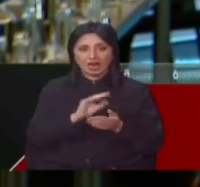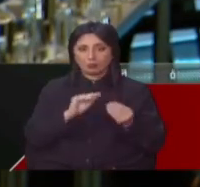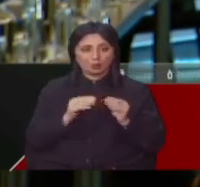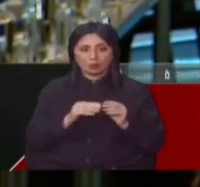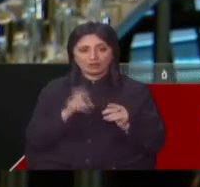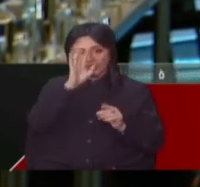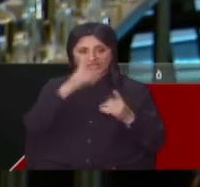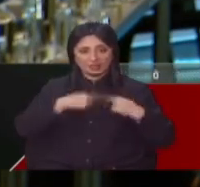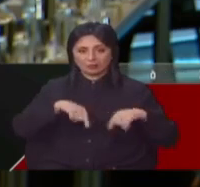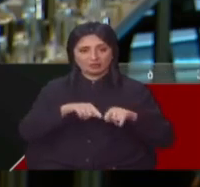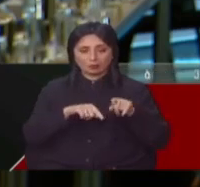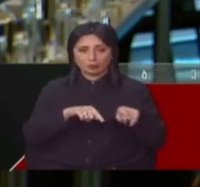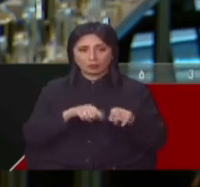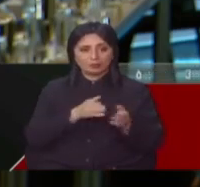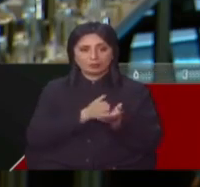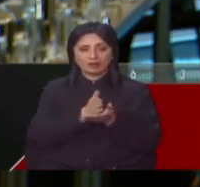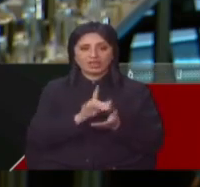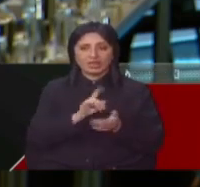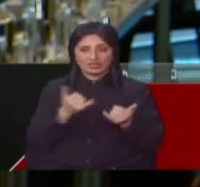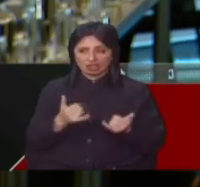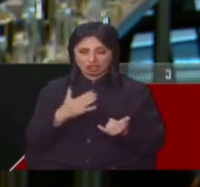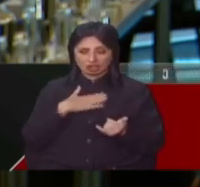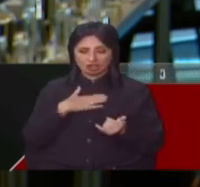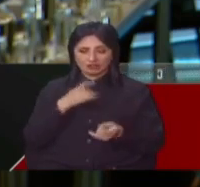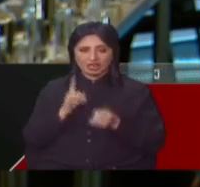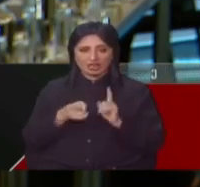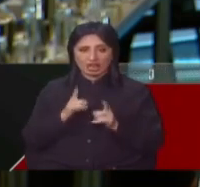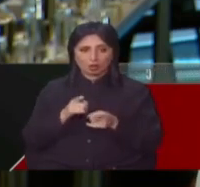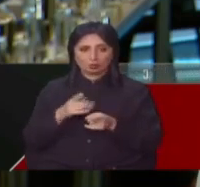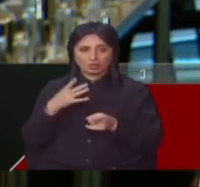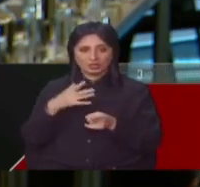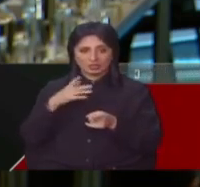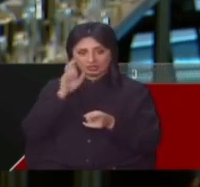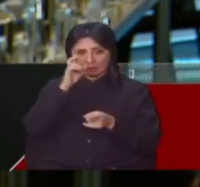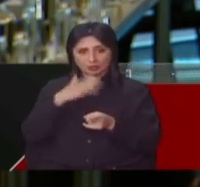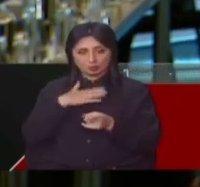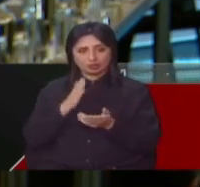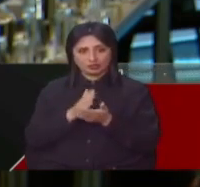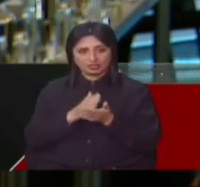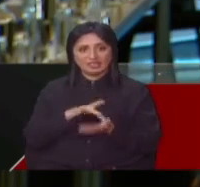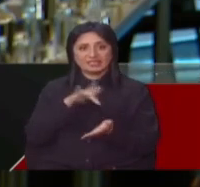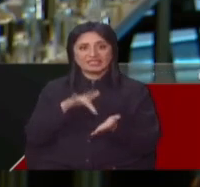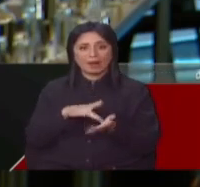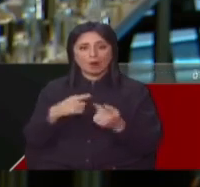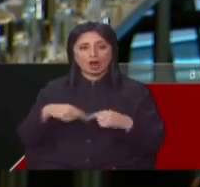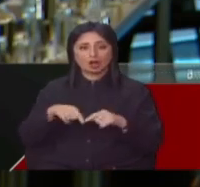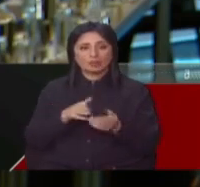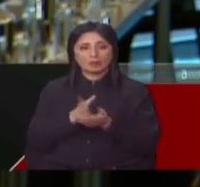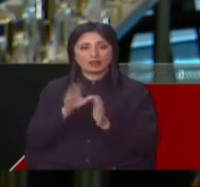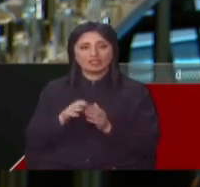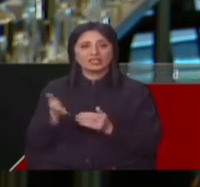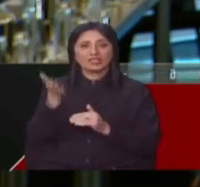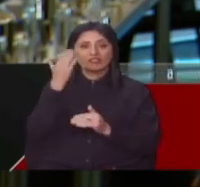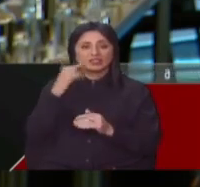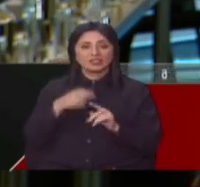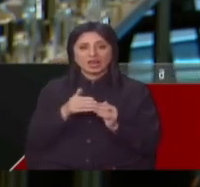გამოწვევები NGO სექტორის მიმართულებით რაც დღეს ჩვენს რეალურად საქართველოს სახელმწიფოს აქვს თქვენ იცით რომ სამოქალაქო სექტორის ფარგლებს დიდი